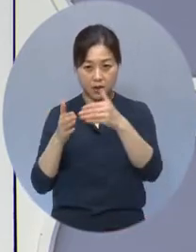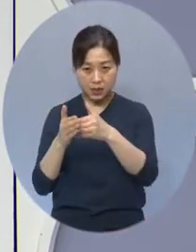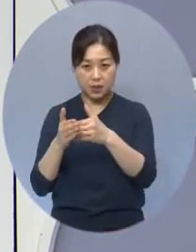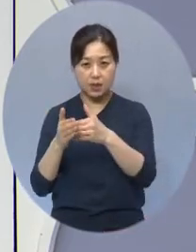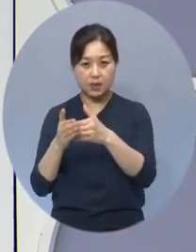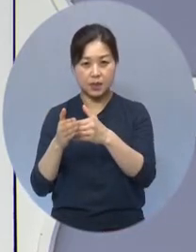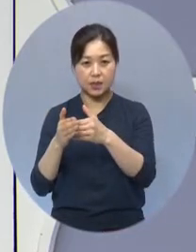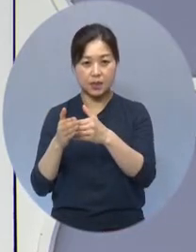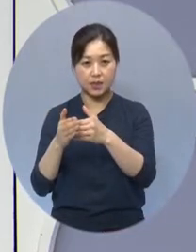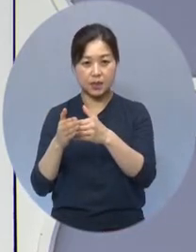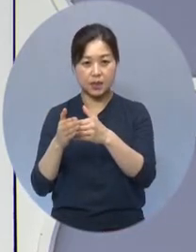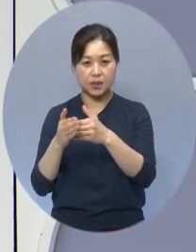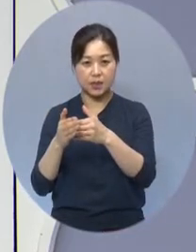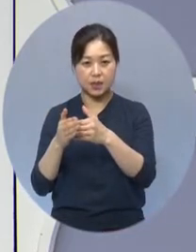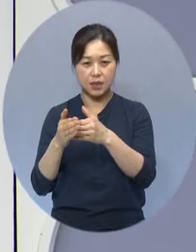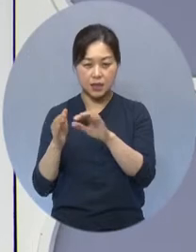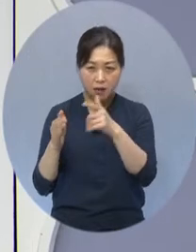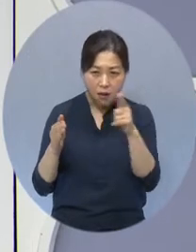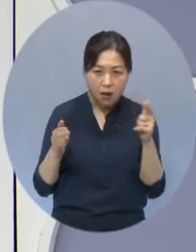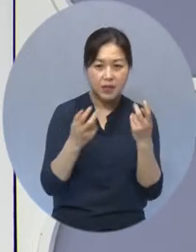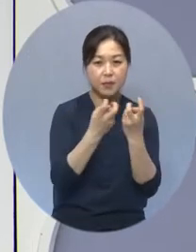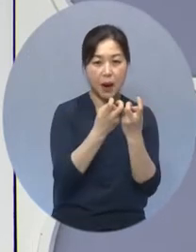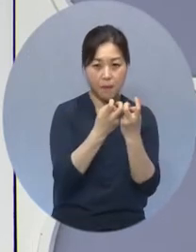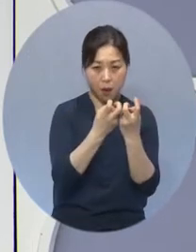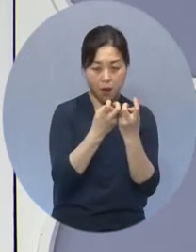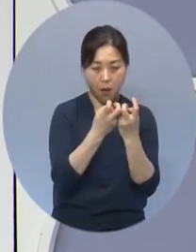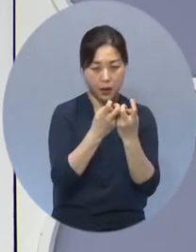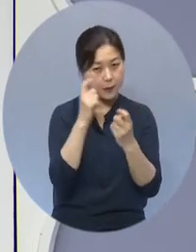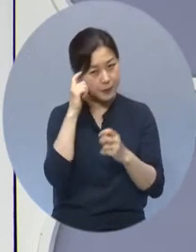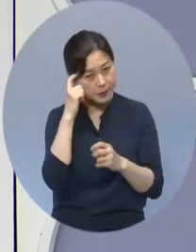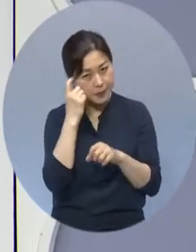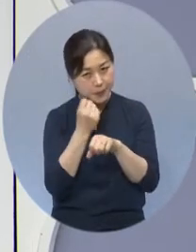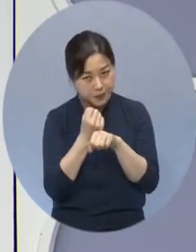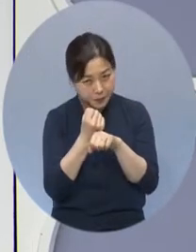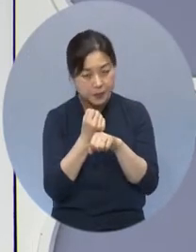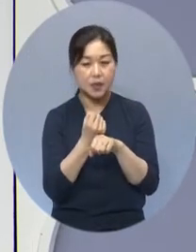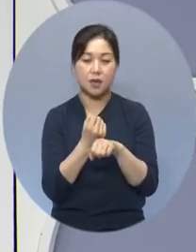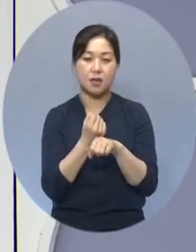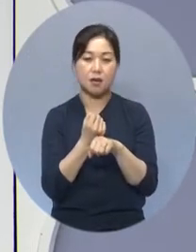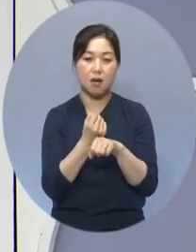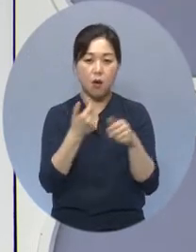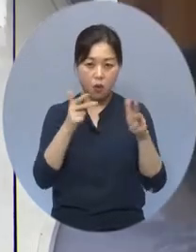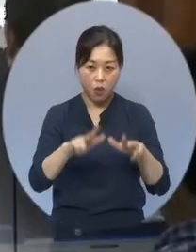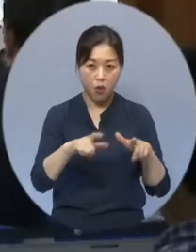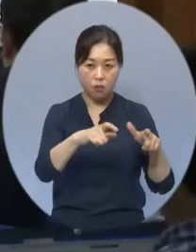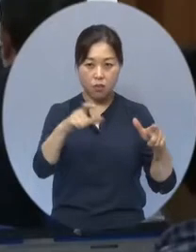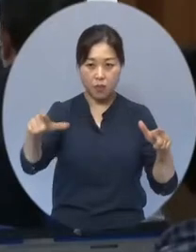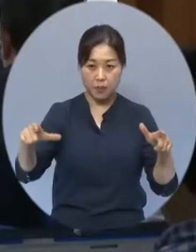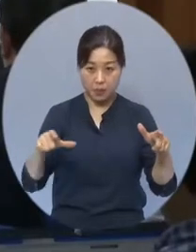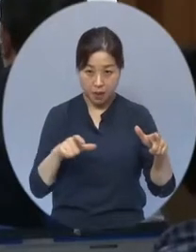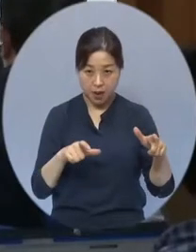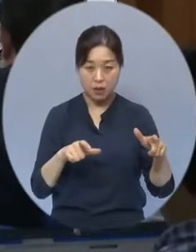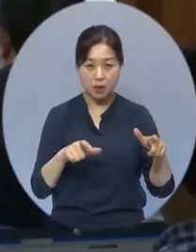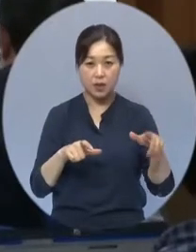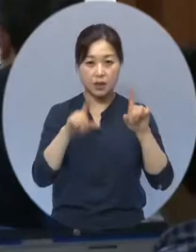다양한 방법으로 해서 녹지 공간을 확보해 나가서 1인당 공원 면적을